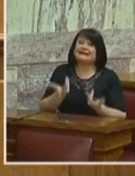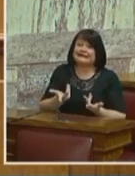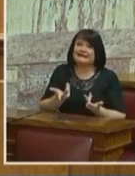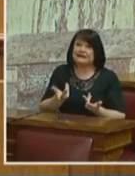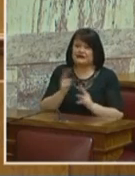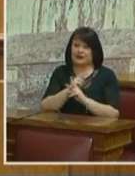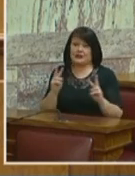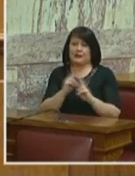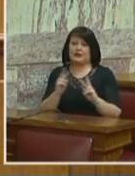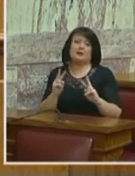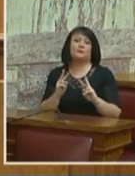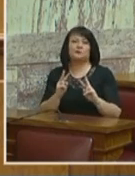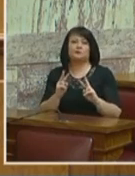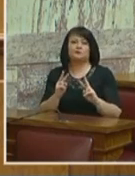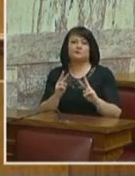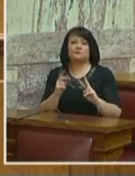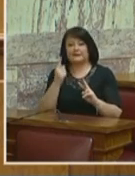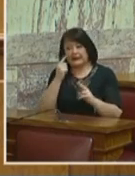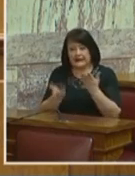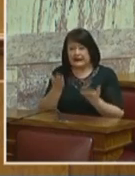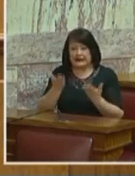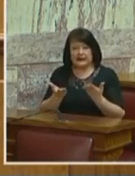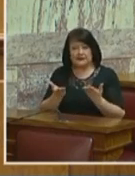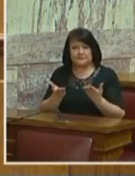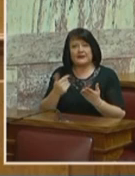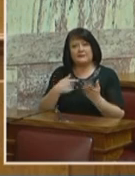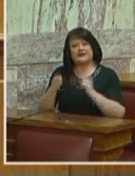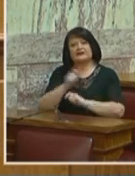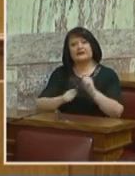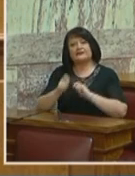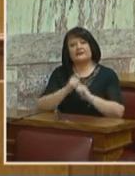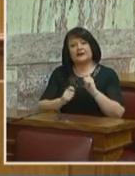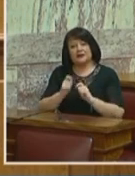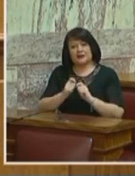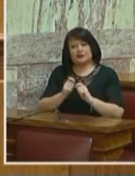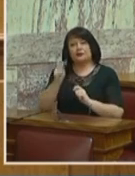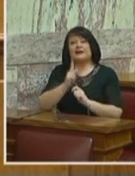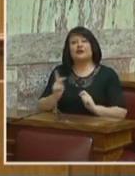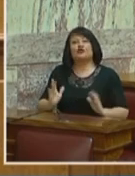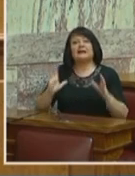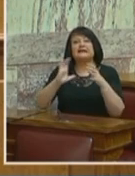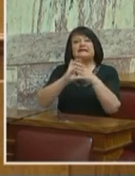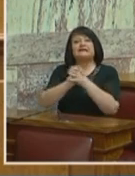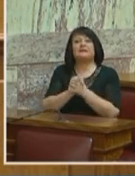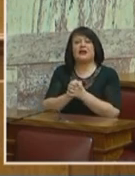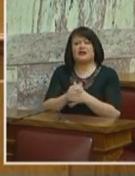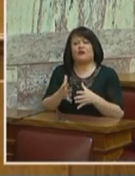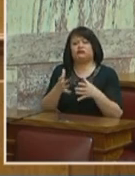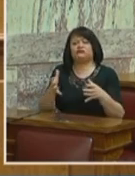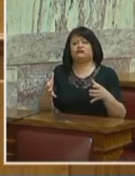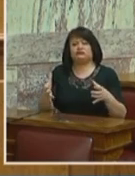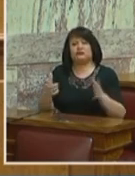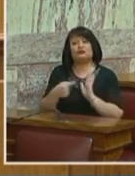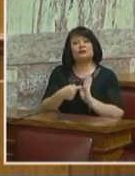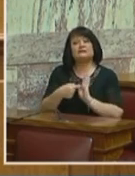ξεκάθαρα. Εμείς δημιουργούμε μια πλατιά κοινωνική συμμαχία η οποία προτάσει